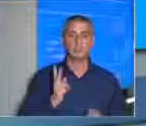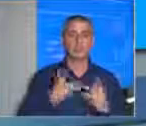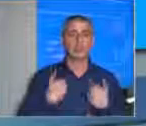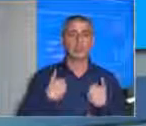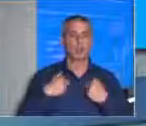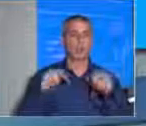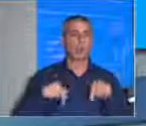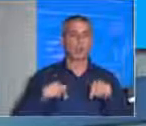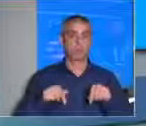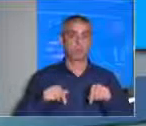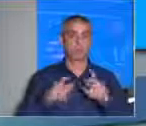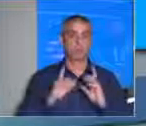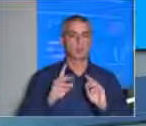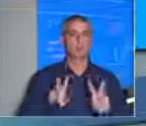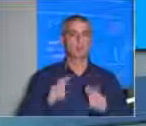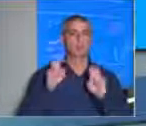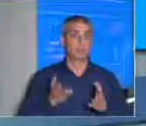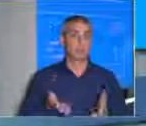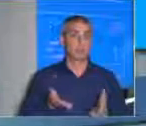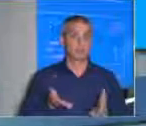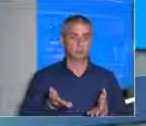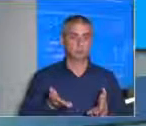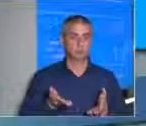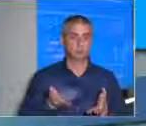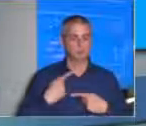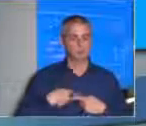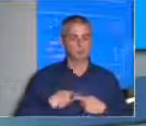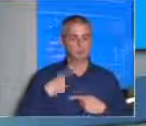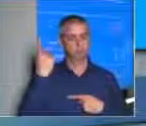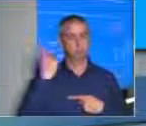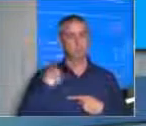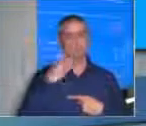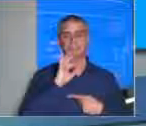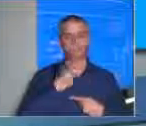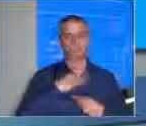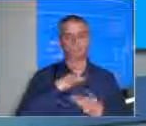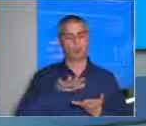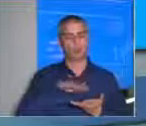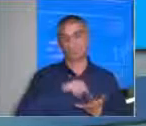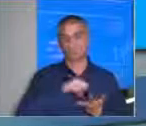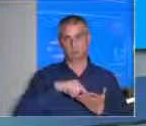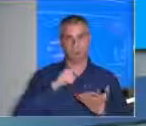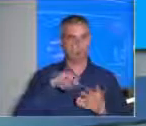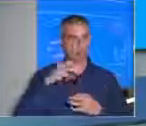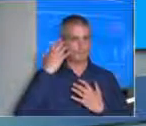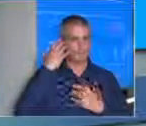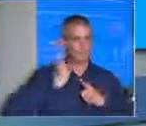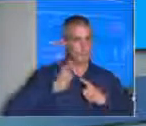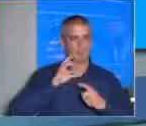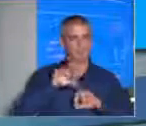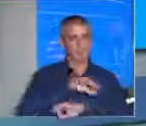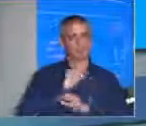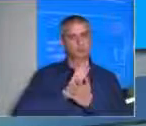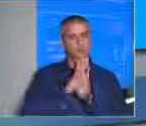יש לנו כאן דרך והזדמנות למנף את ההצטיינות שלנו בתחומים הללו כדי לשנות